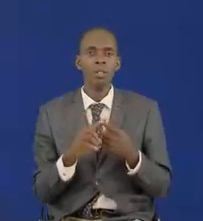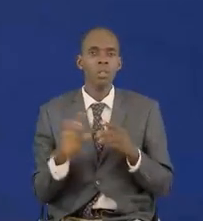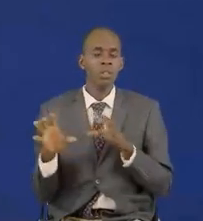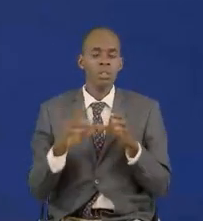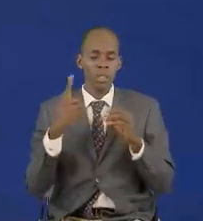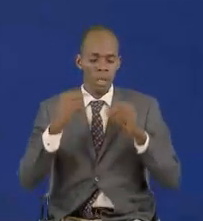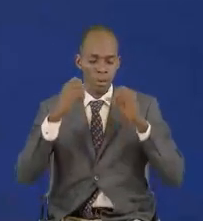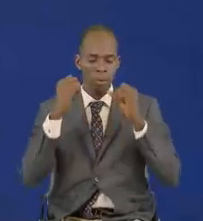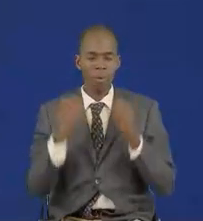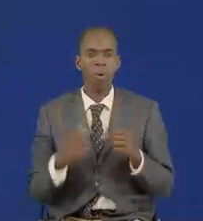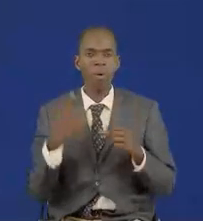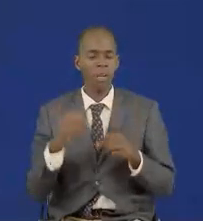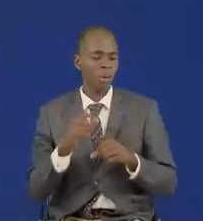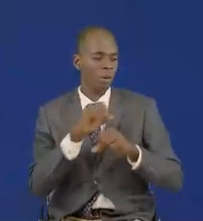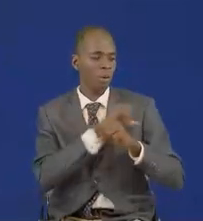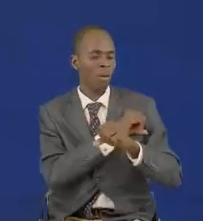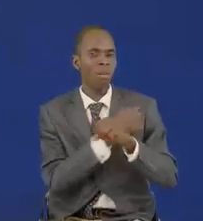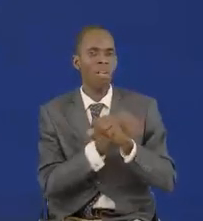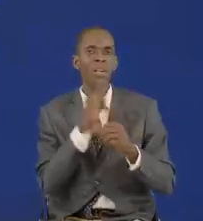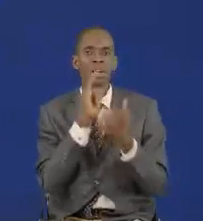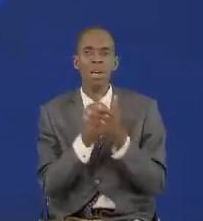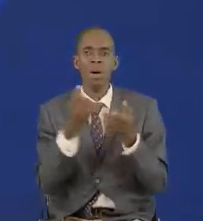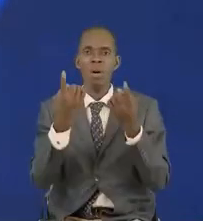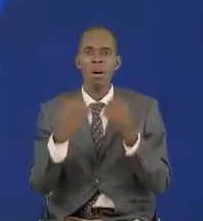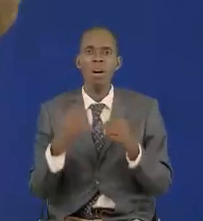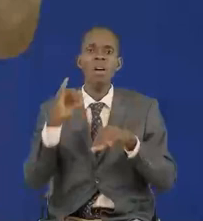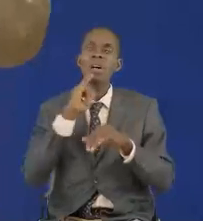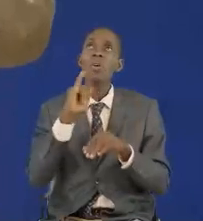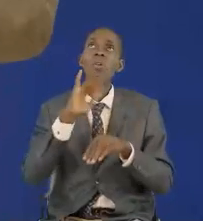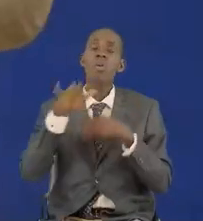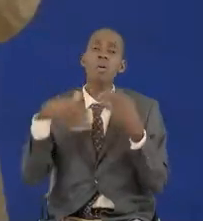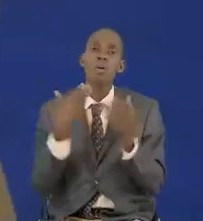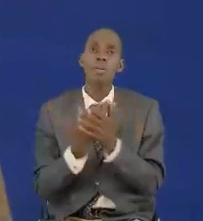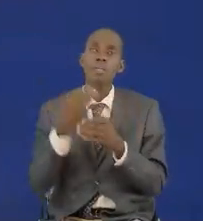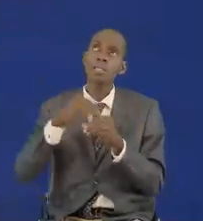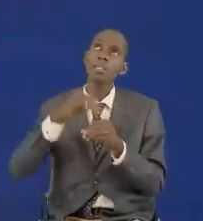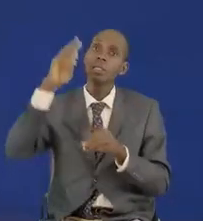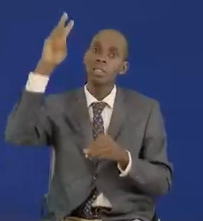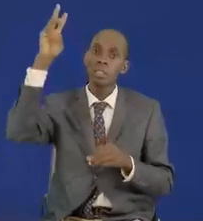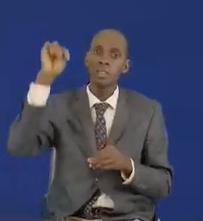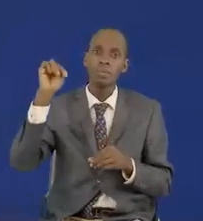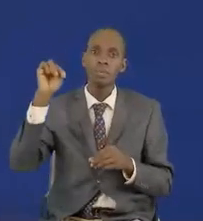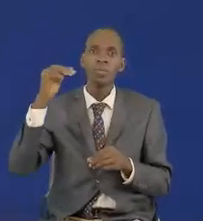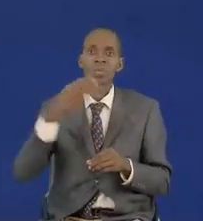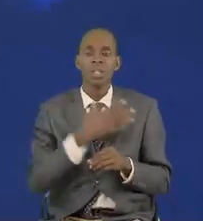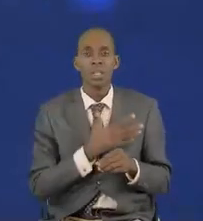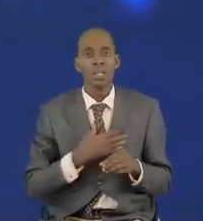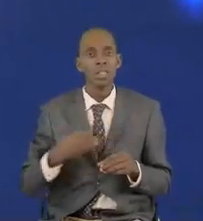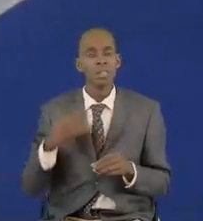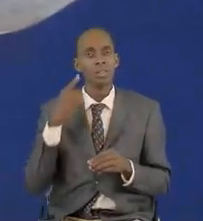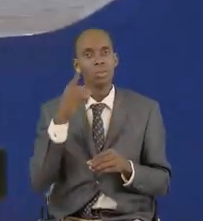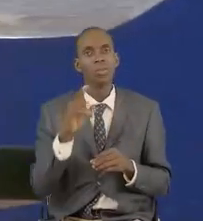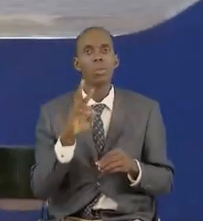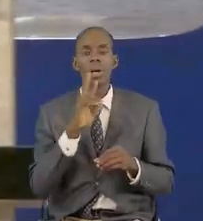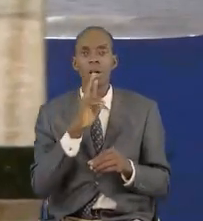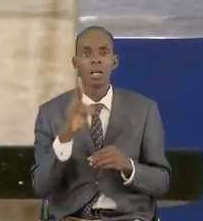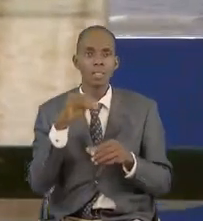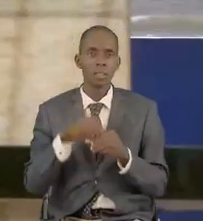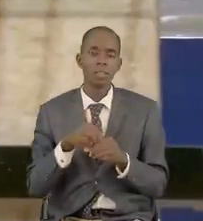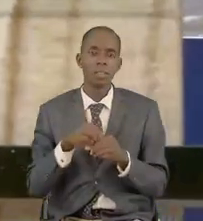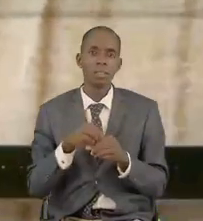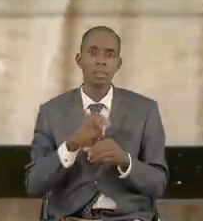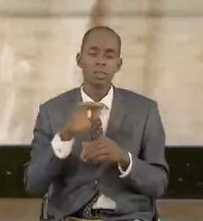la puissance la force qui provient de Dieu tout en lui